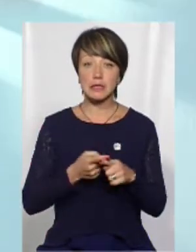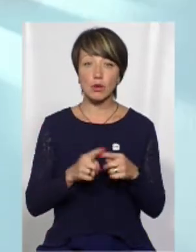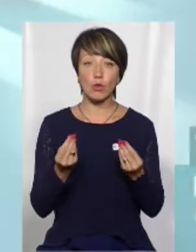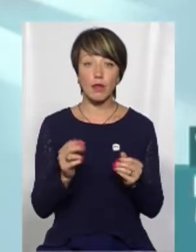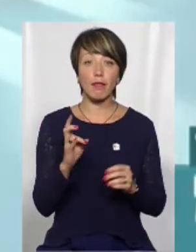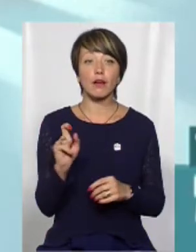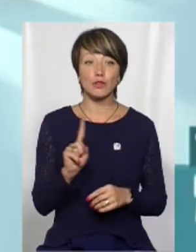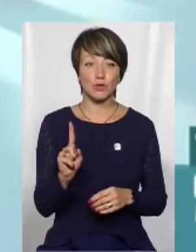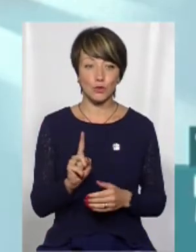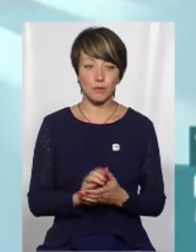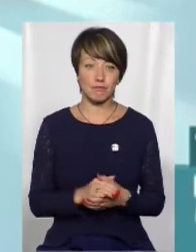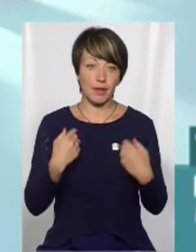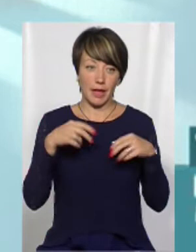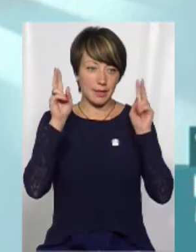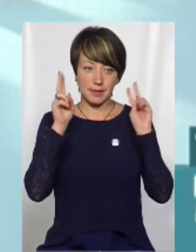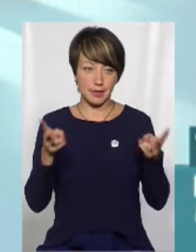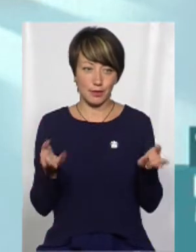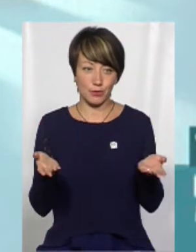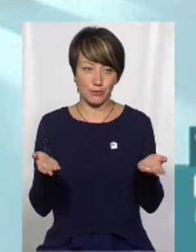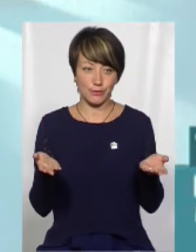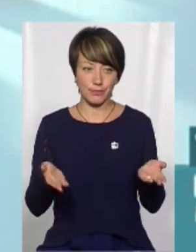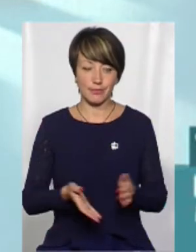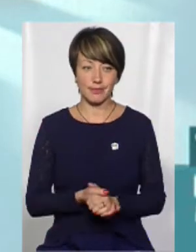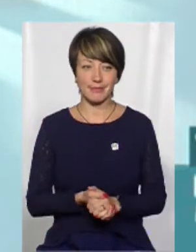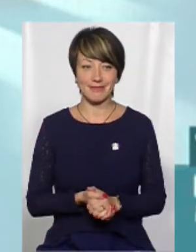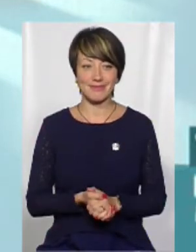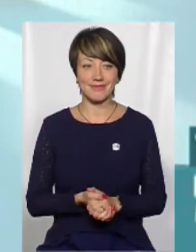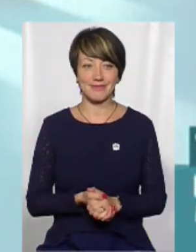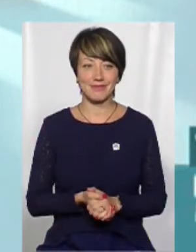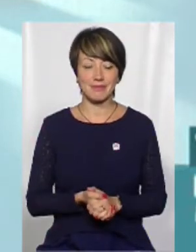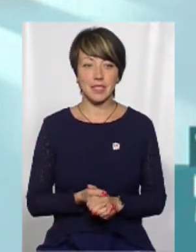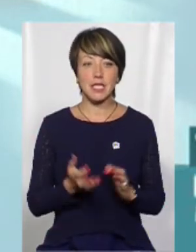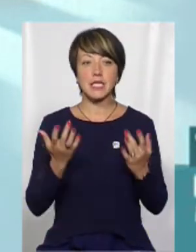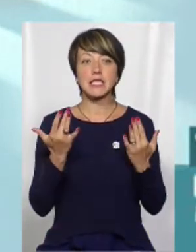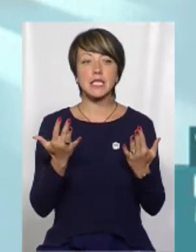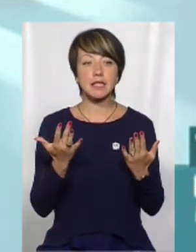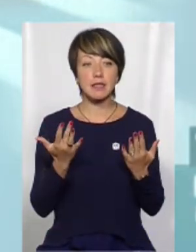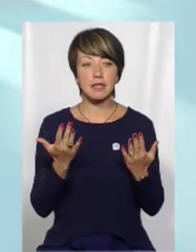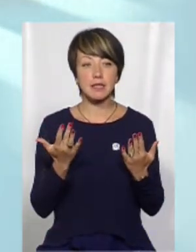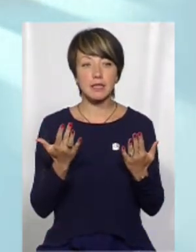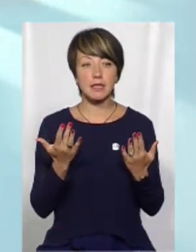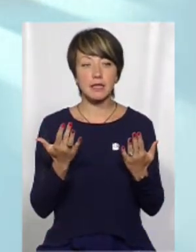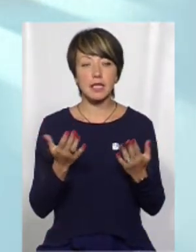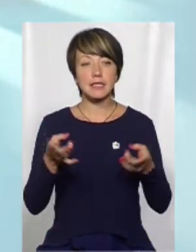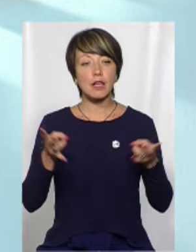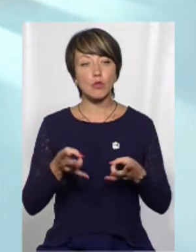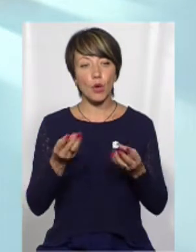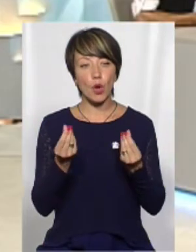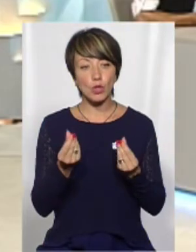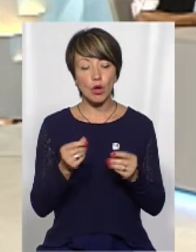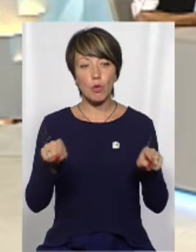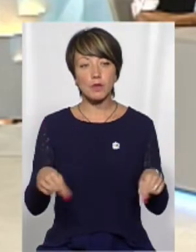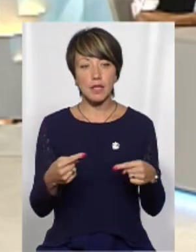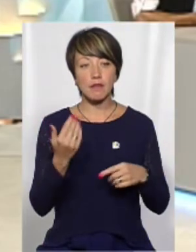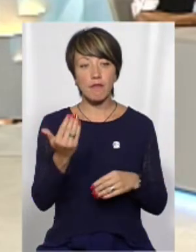Je ne sais pas. Я не знаю. А скільки знадобилося грошей вам, щоб організувати вашу